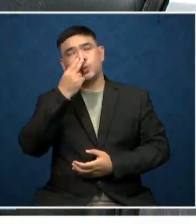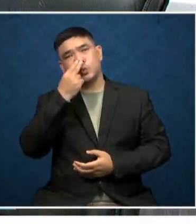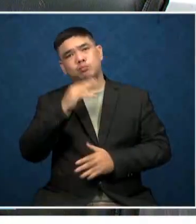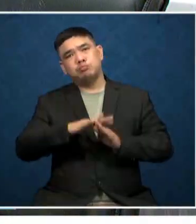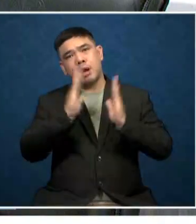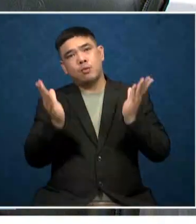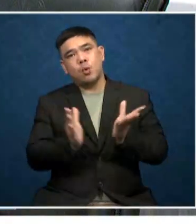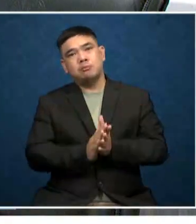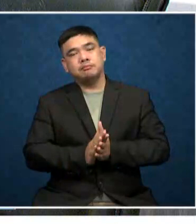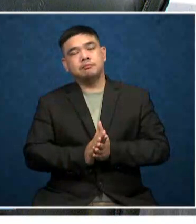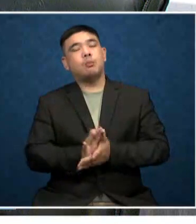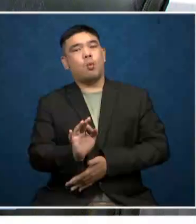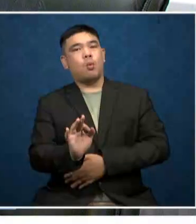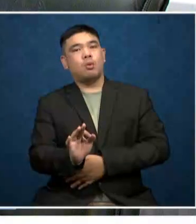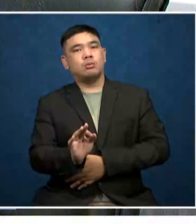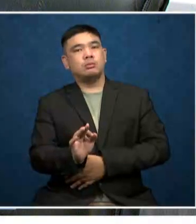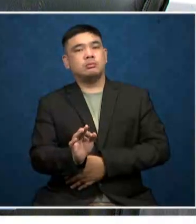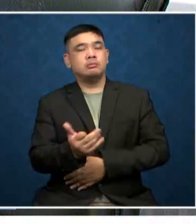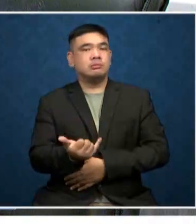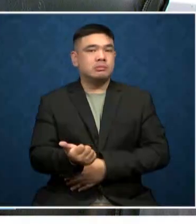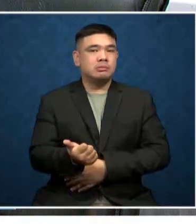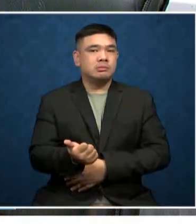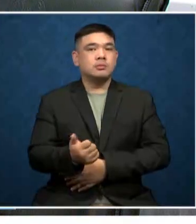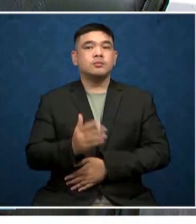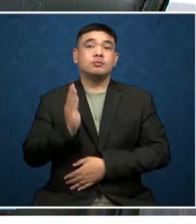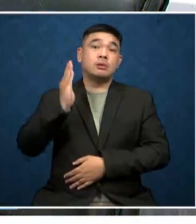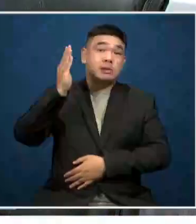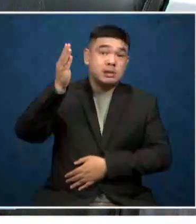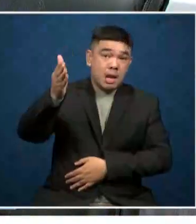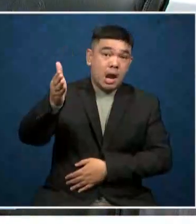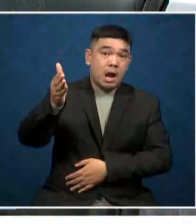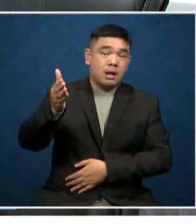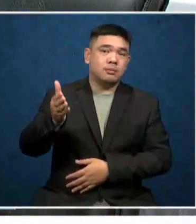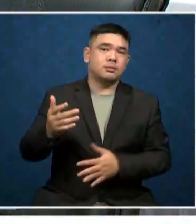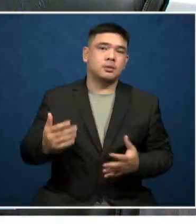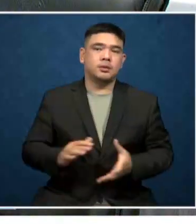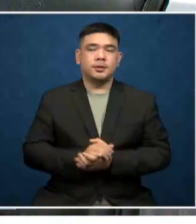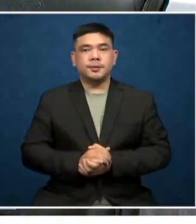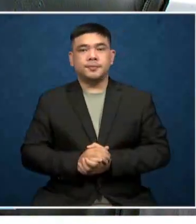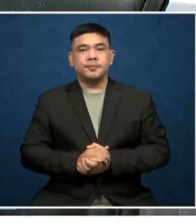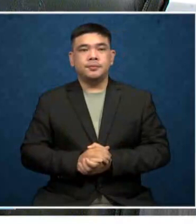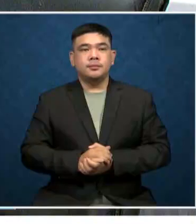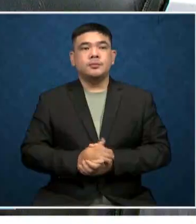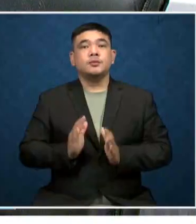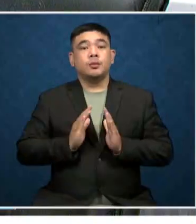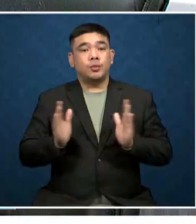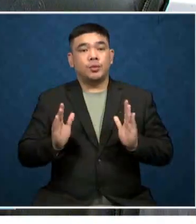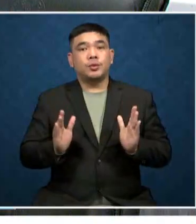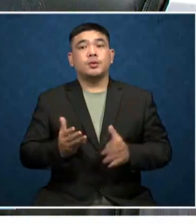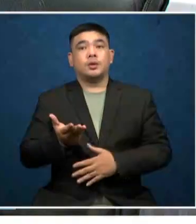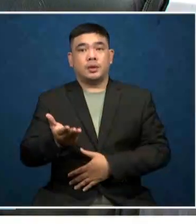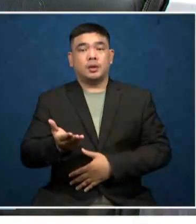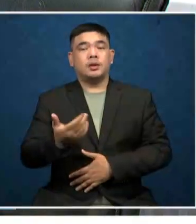เอ่อสภาพที่เป็นอยู่แล้วก็ในอนาคตเท่านั้นนะครับก็กราบขอบพระคุณครับ